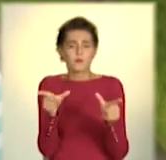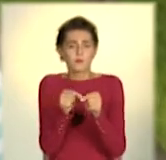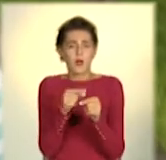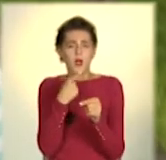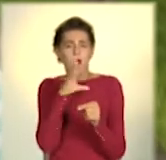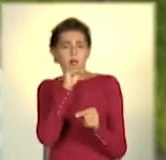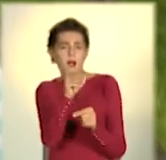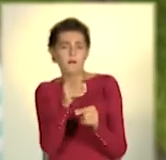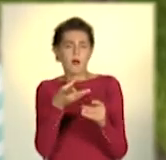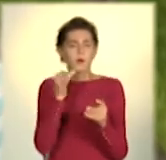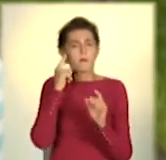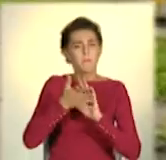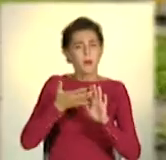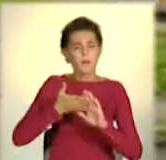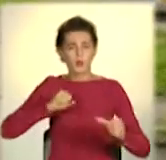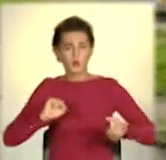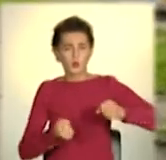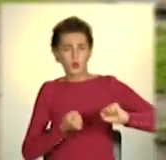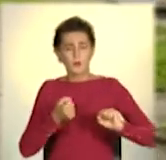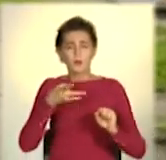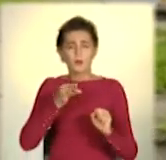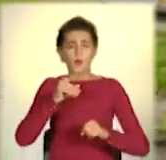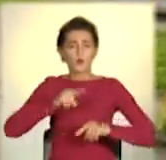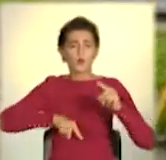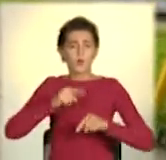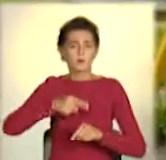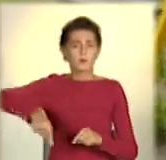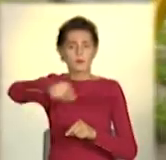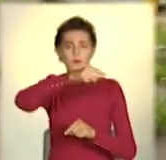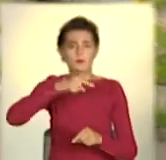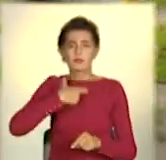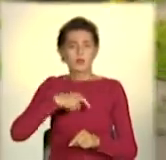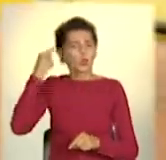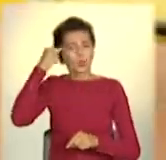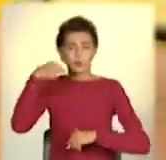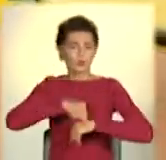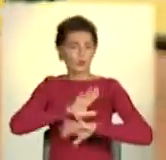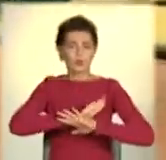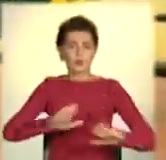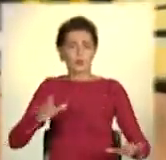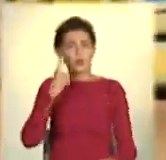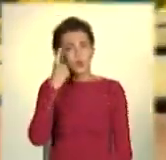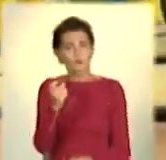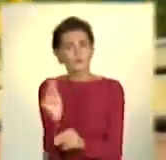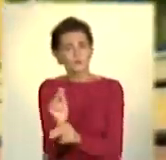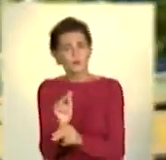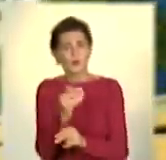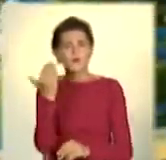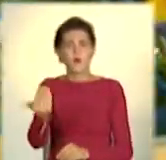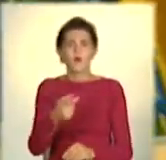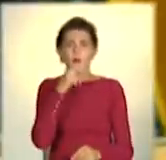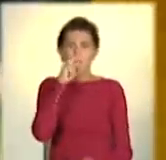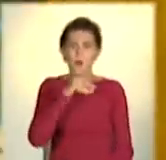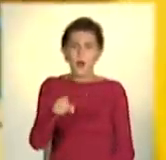речь поставлена, они понимают больше. Дехто з батьків на вулиці, не замислюючись, навіть робить зауваження мамі хлопчика,